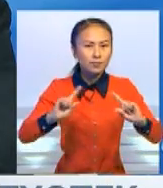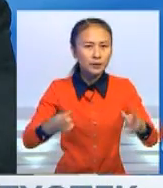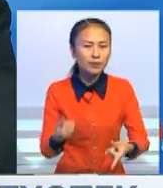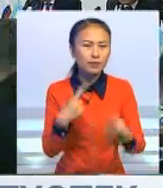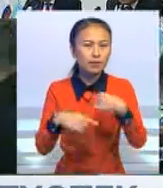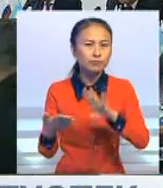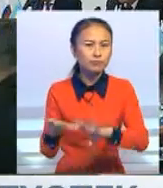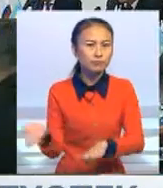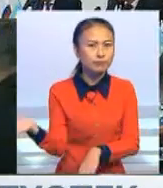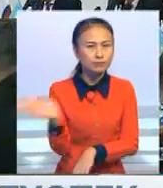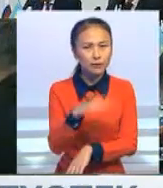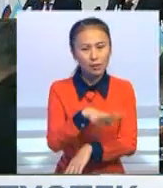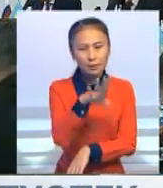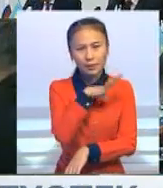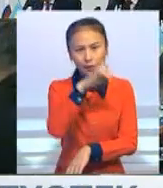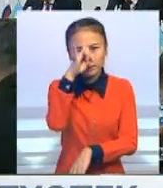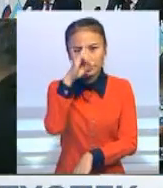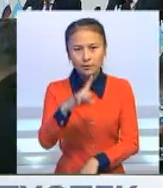ұстап елге қайтарған.